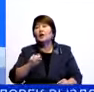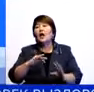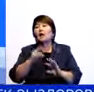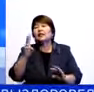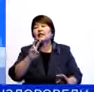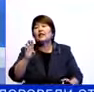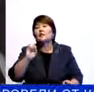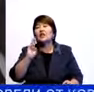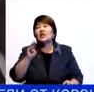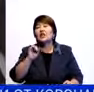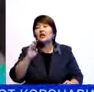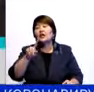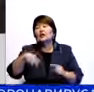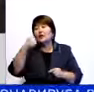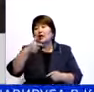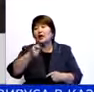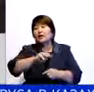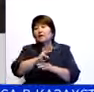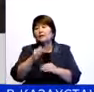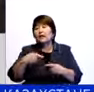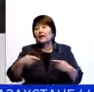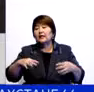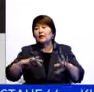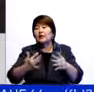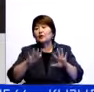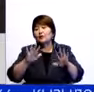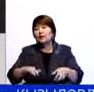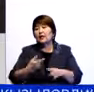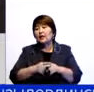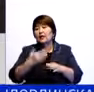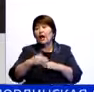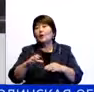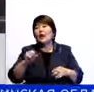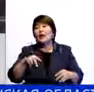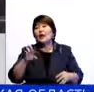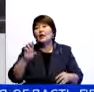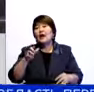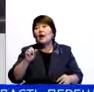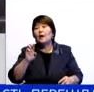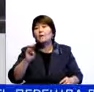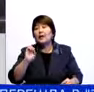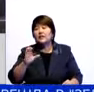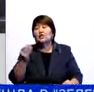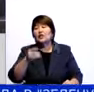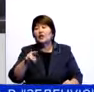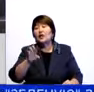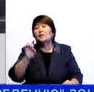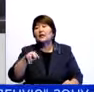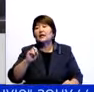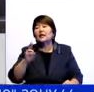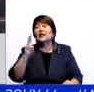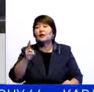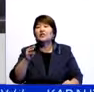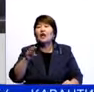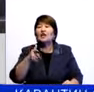тихонова следующем году планируется газифицировать ряд населенных пунктов в частности аула алгабас ах моя ширинского района бирлик краж